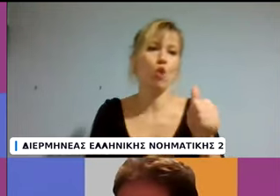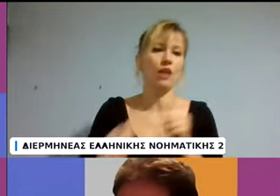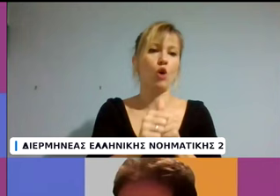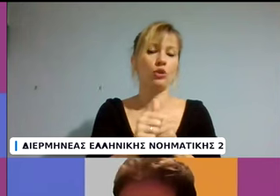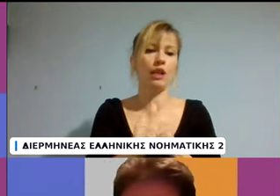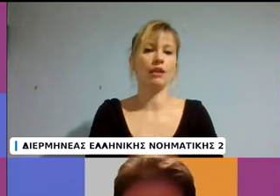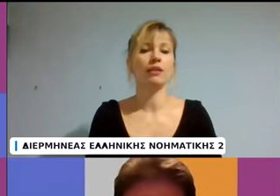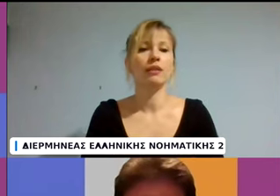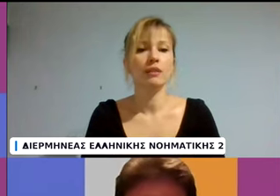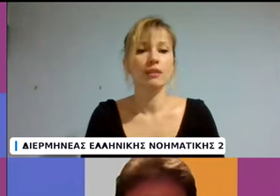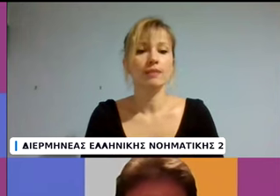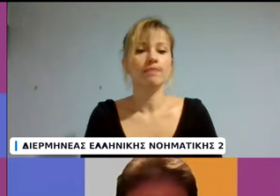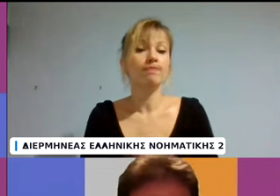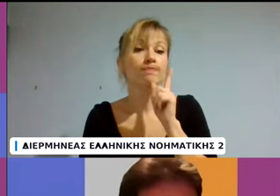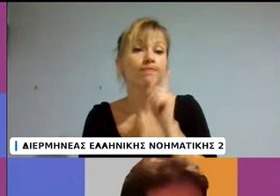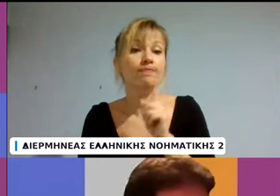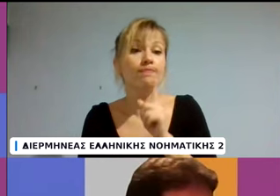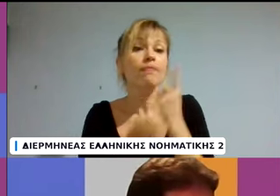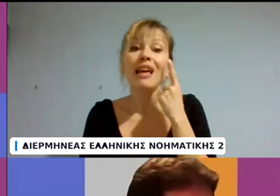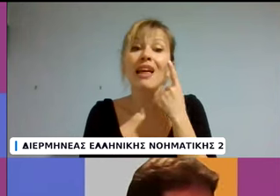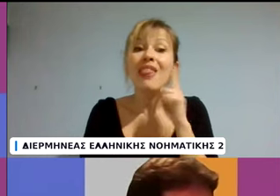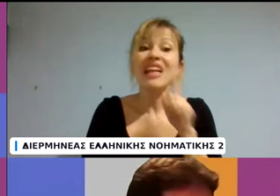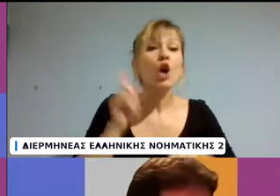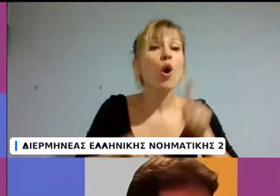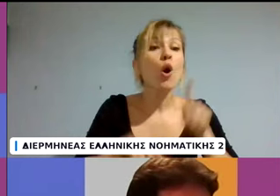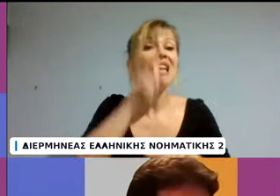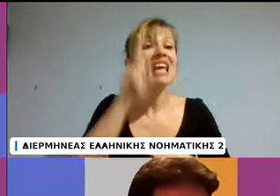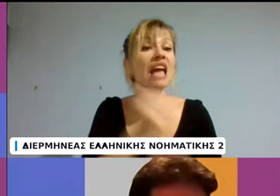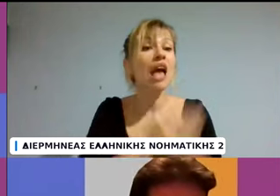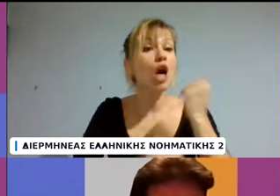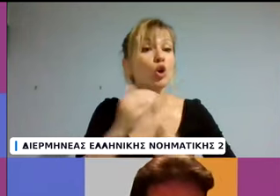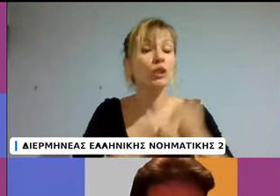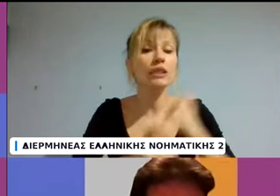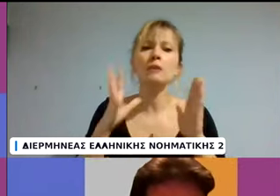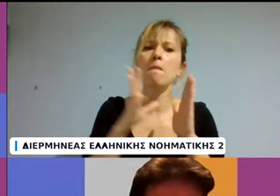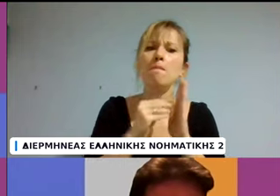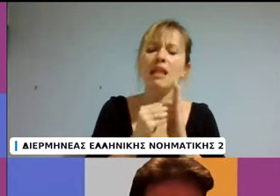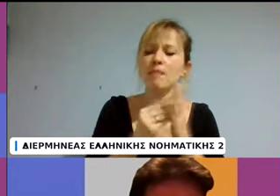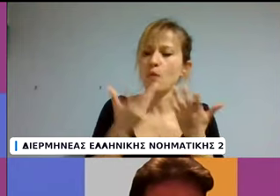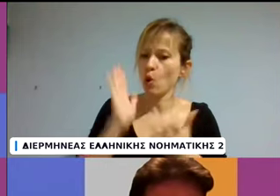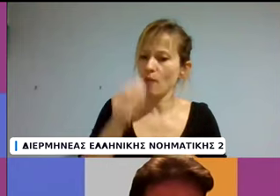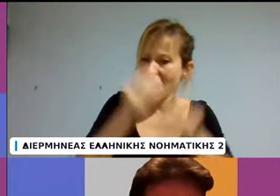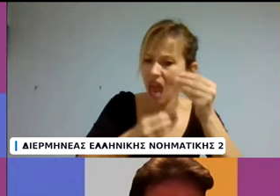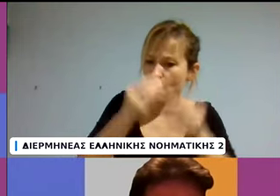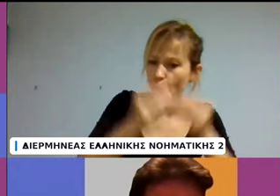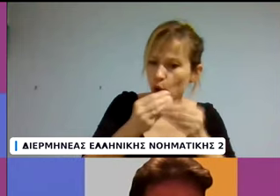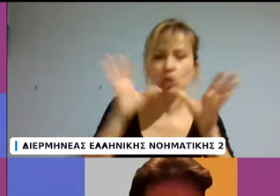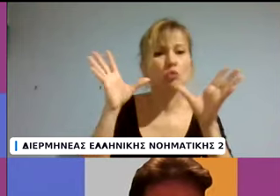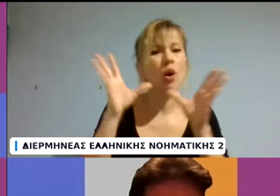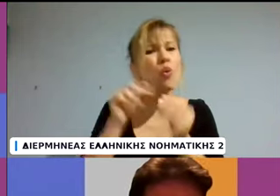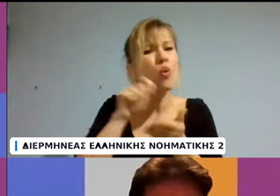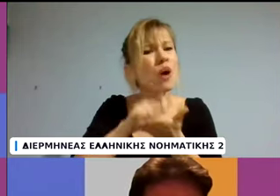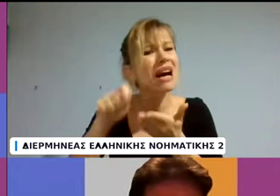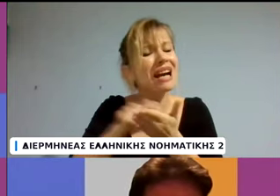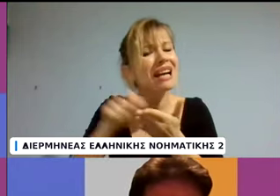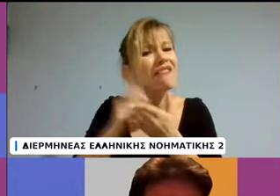Ωραία. Δεν ξέρω αν κάποιες πολύ συγκεκριμένες ερωτήσεις, όπως το μπορούμε να υπολογίσουμε την αμοιβή για γραπτή απόδοση κοινικού αρχείου και